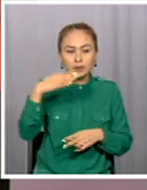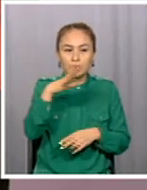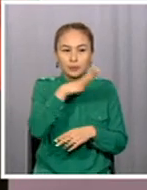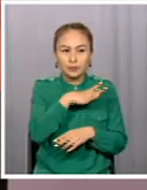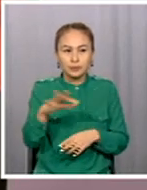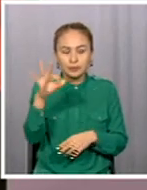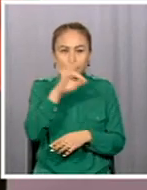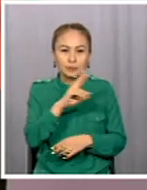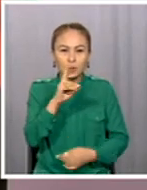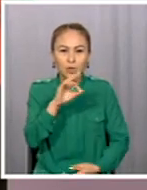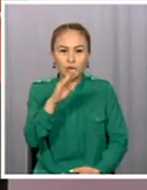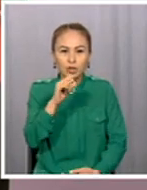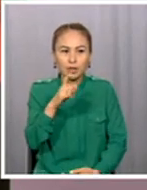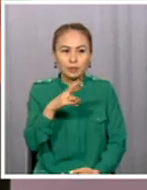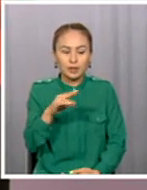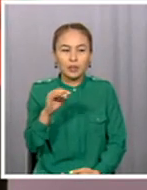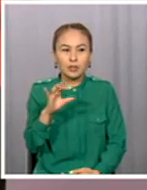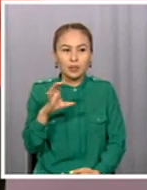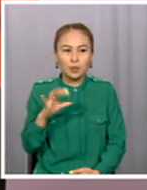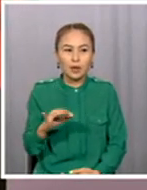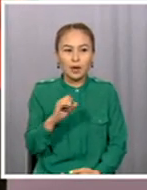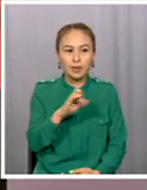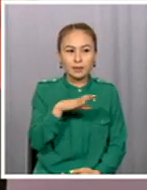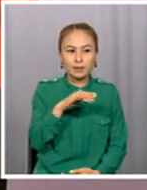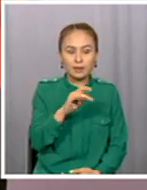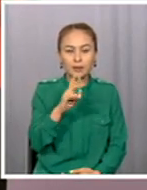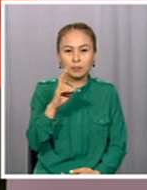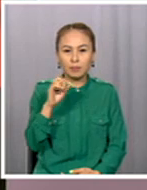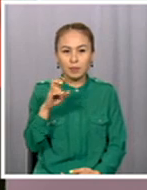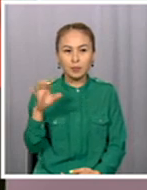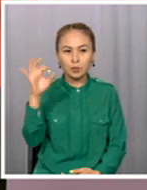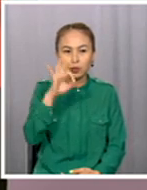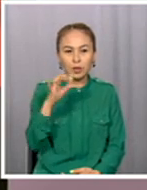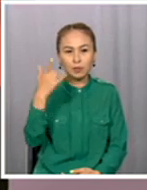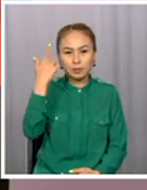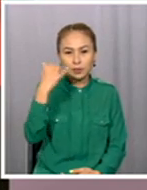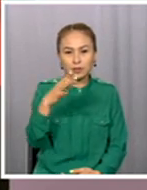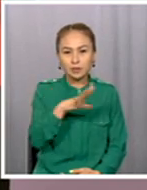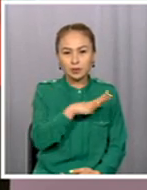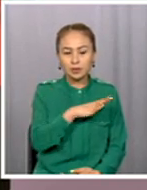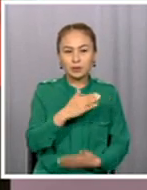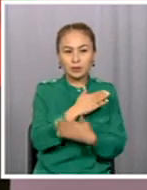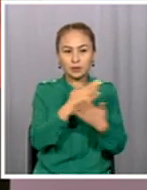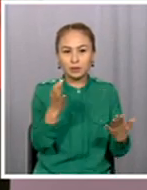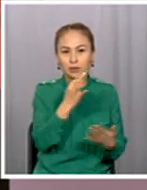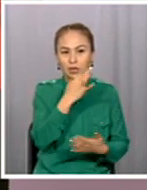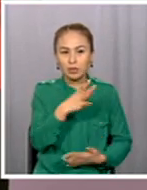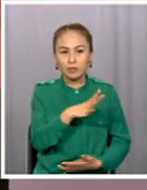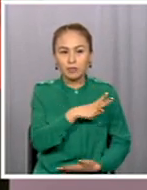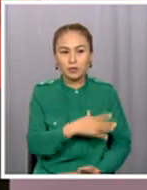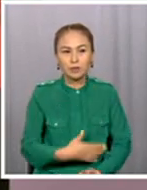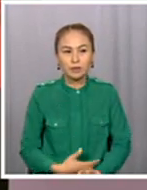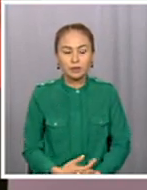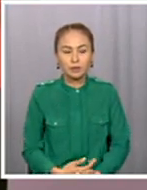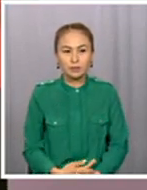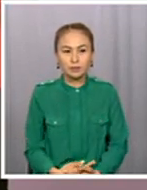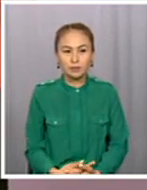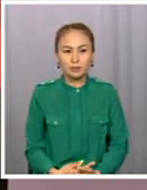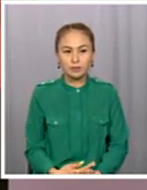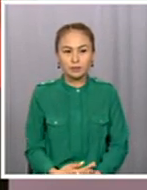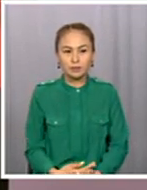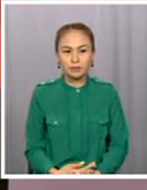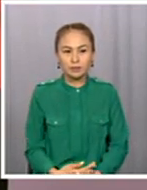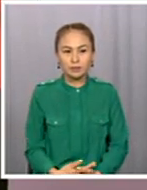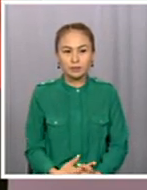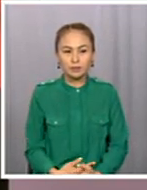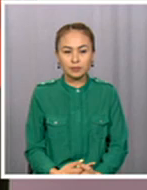Яссауи кесенесі мен Арыстанбаб кесенесі туралы білдіңдер. Сендерге ұнады деген ойдамын. Саяхатымызды